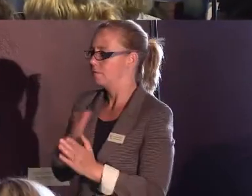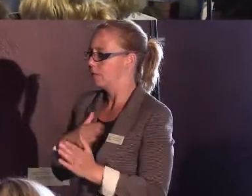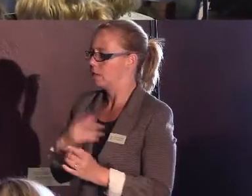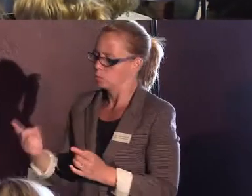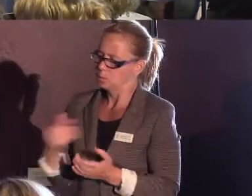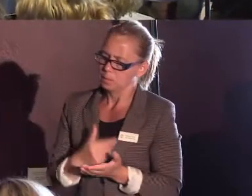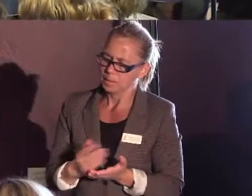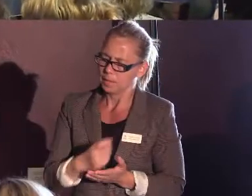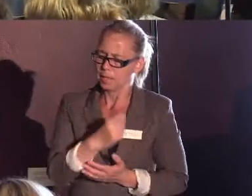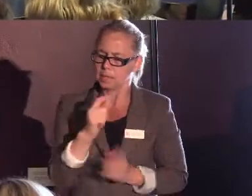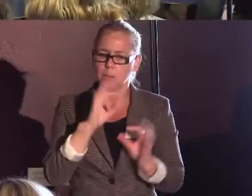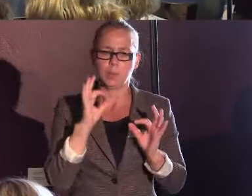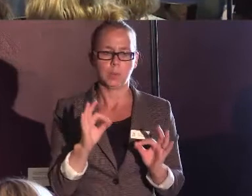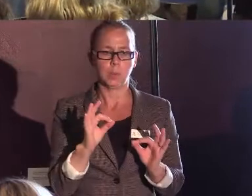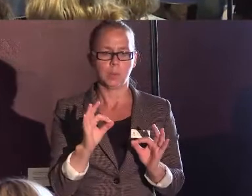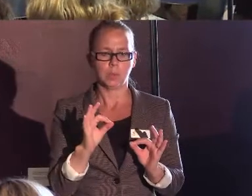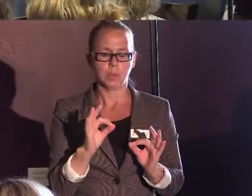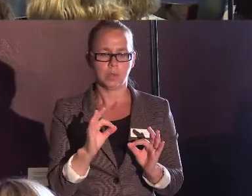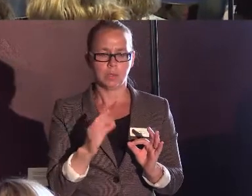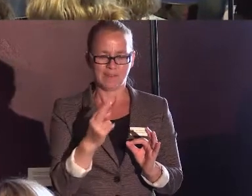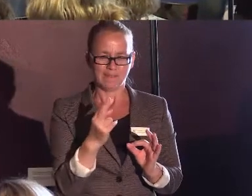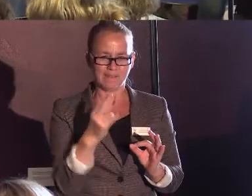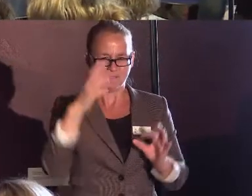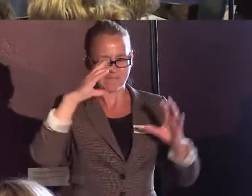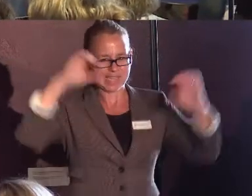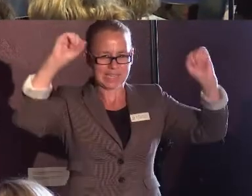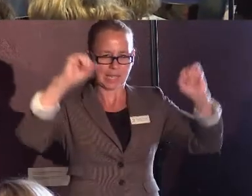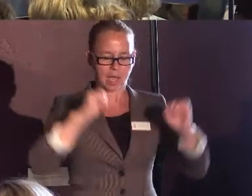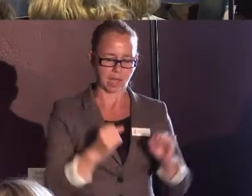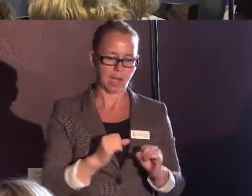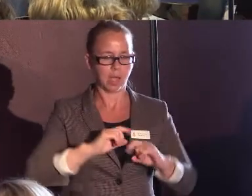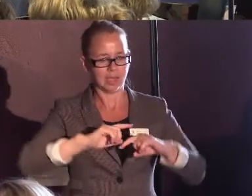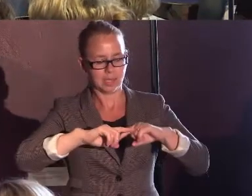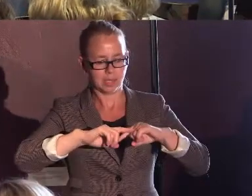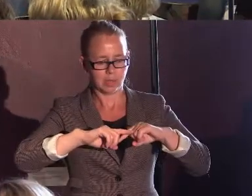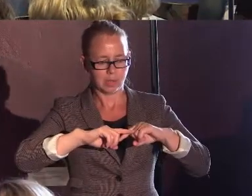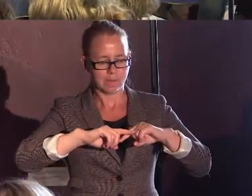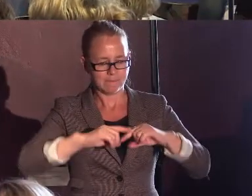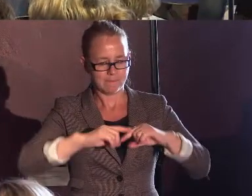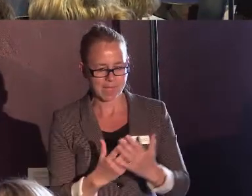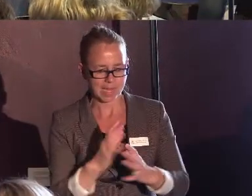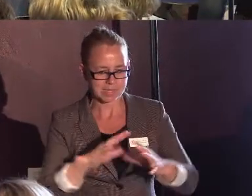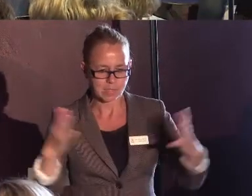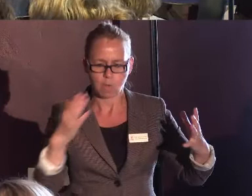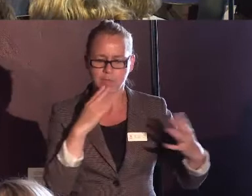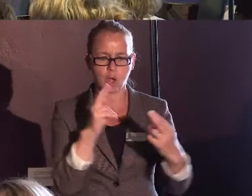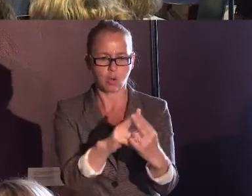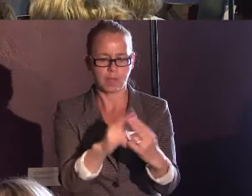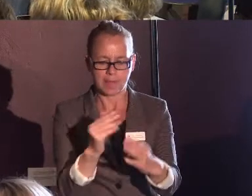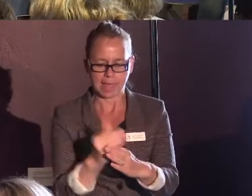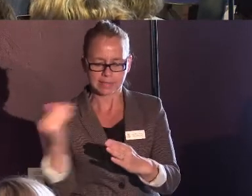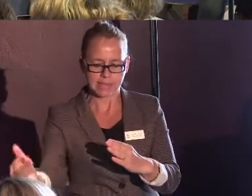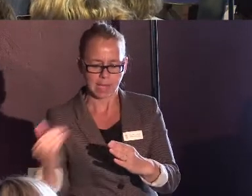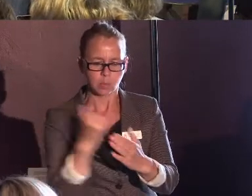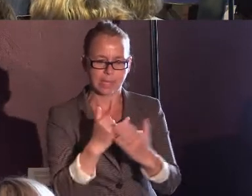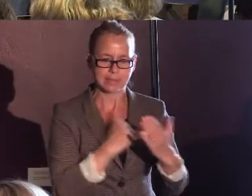om hur vikingautställningen växte fram och vad den har gett för effekter externt och internt